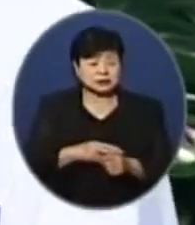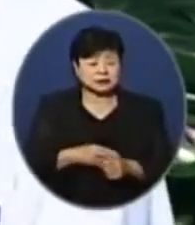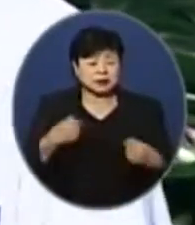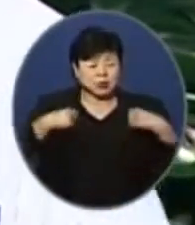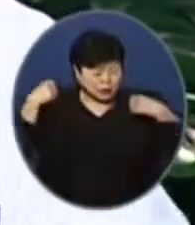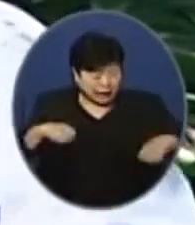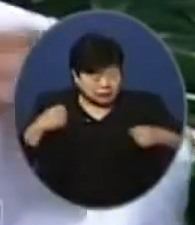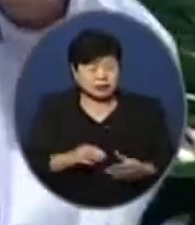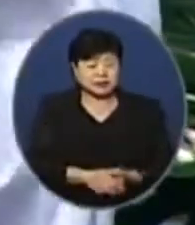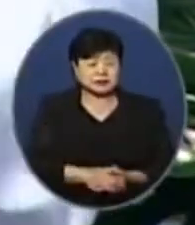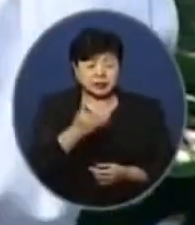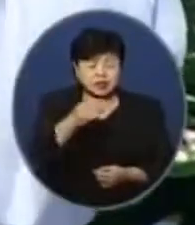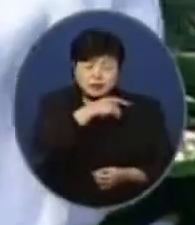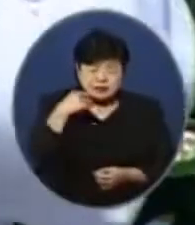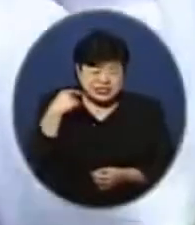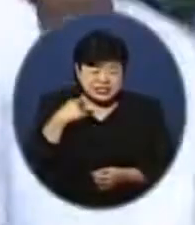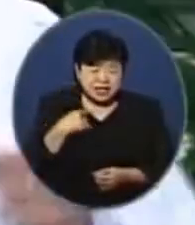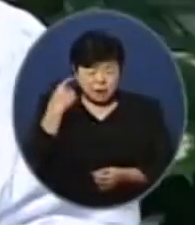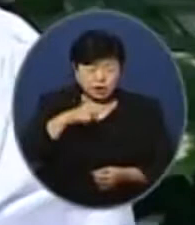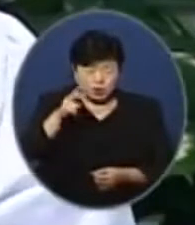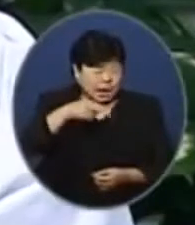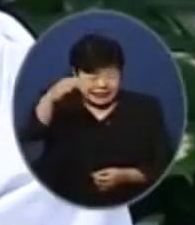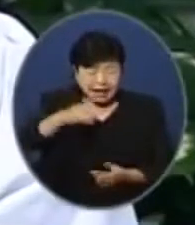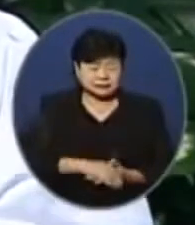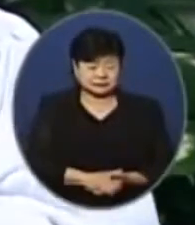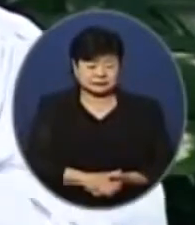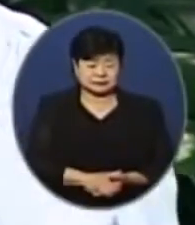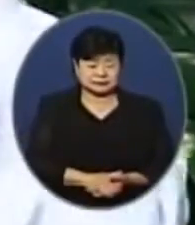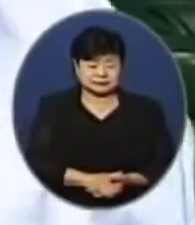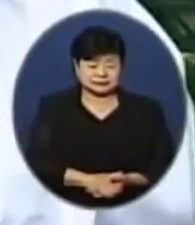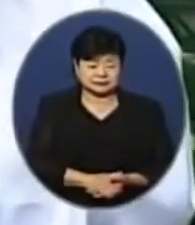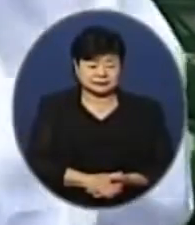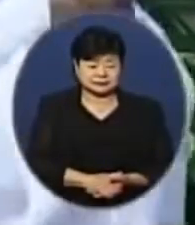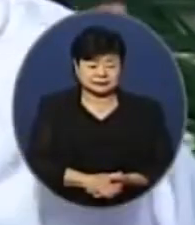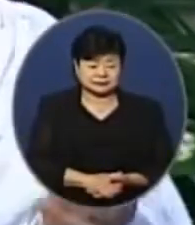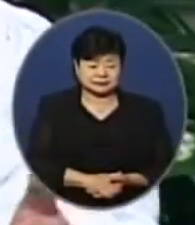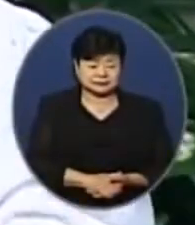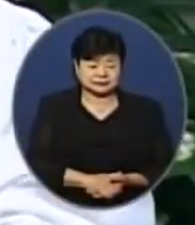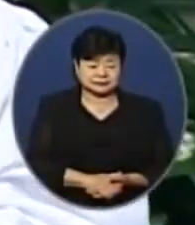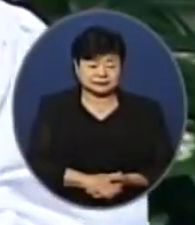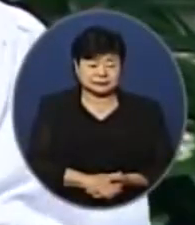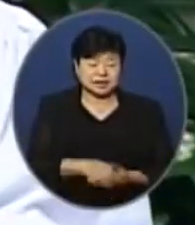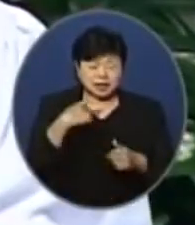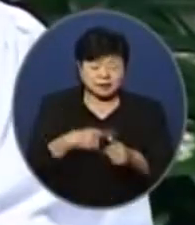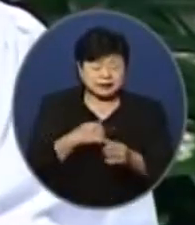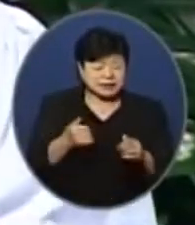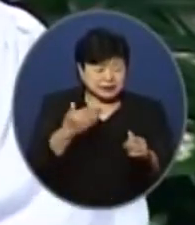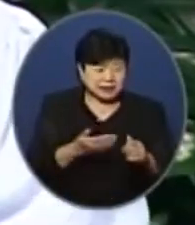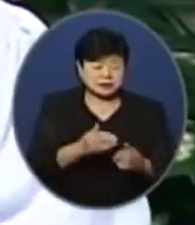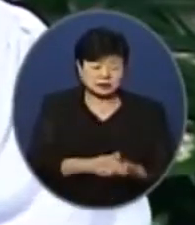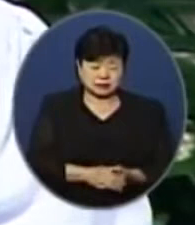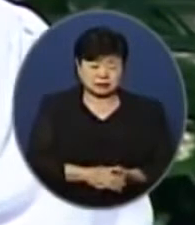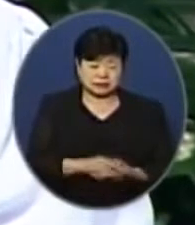털면서 너희 피가 너희 머리로 돌아가라, 막 그들을 그 비판하는 그들에 대해서